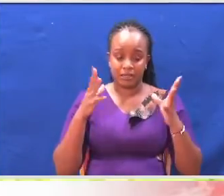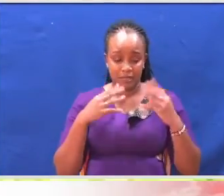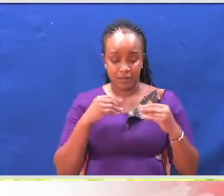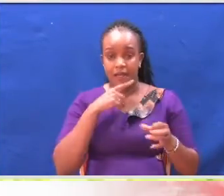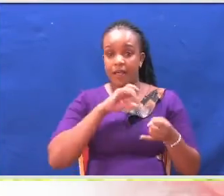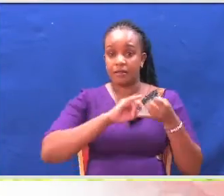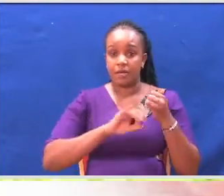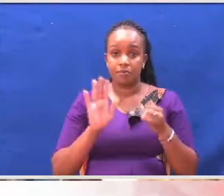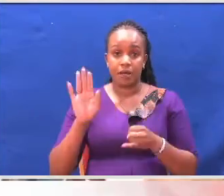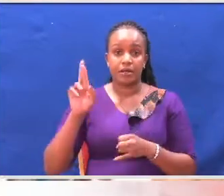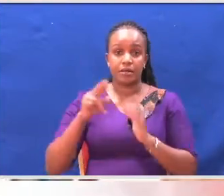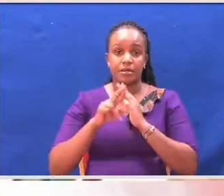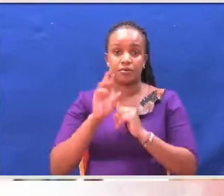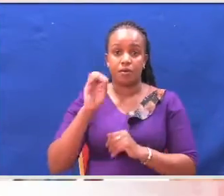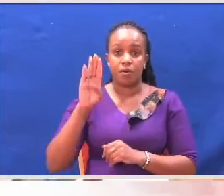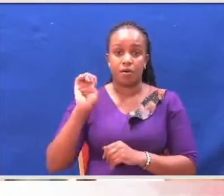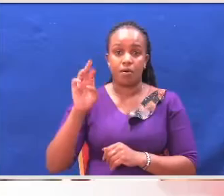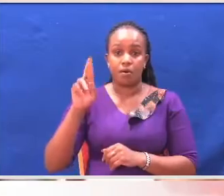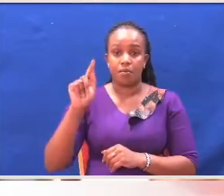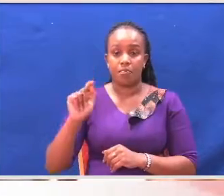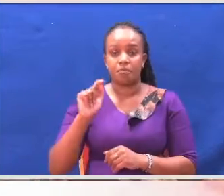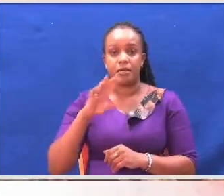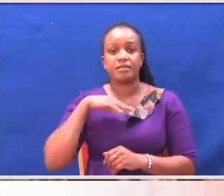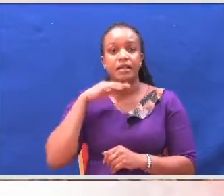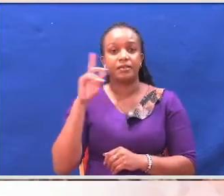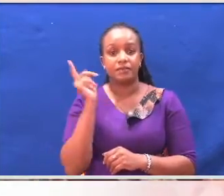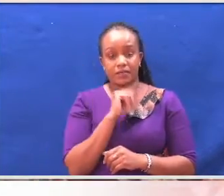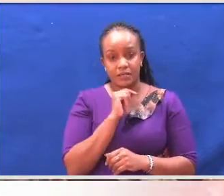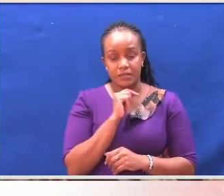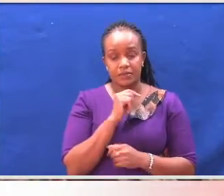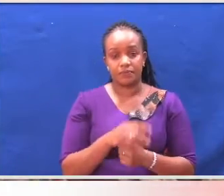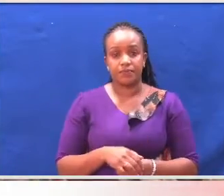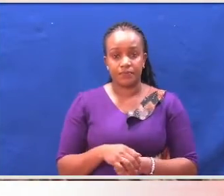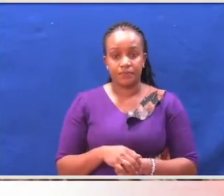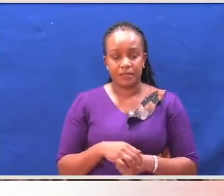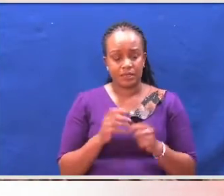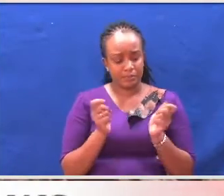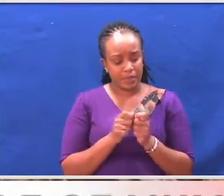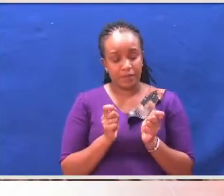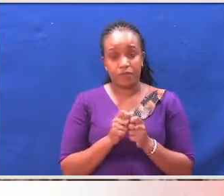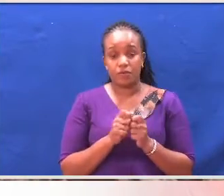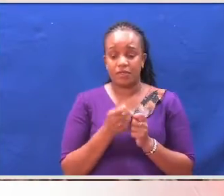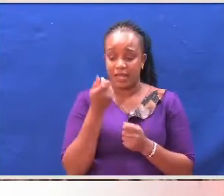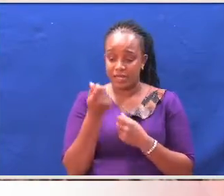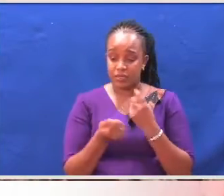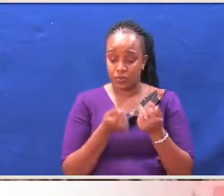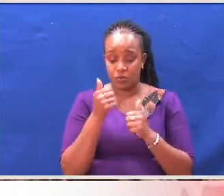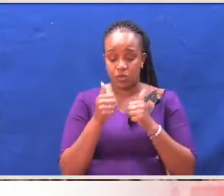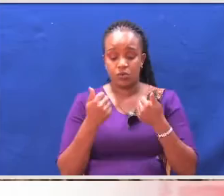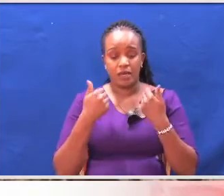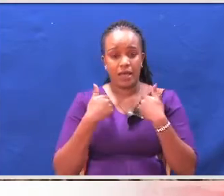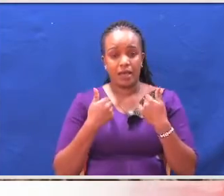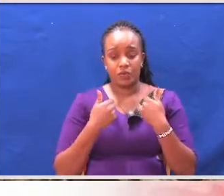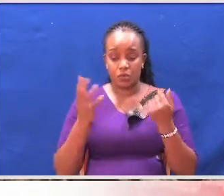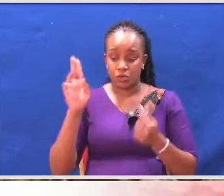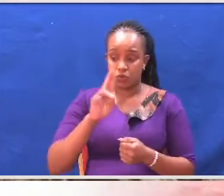Robert Alacho is no more is a bitter pill she has to swallow. Kidogo kinyo tulikuwa nacho, pia tukao tukitumia tu kwa magonjwa.